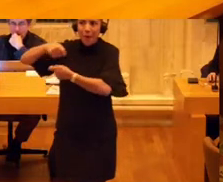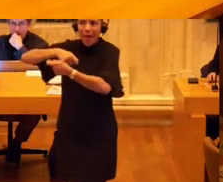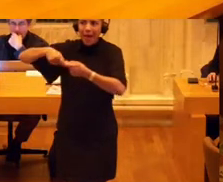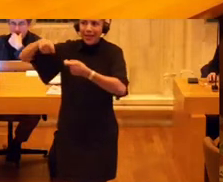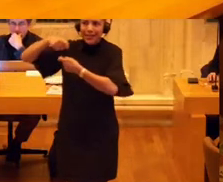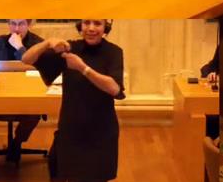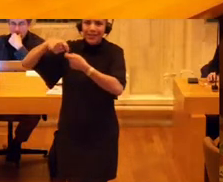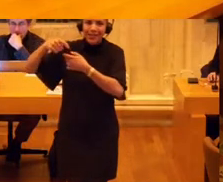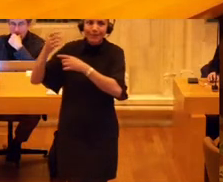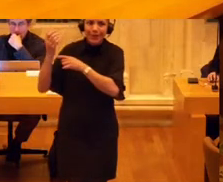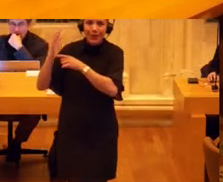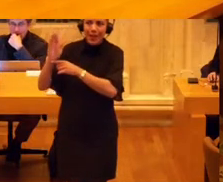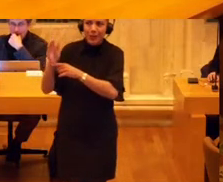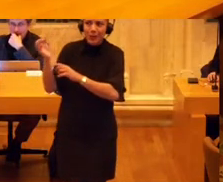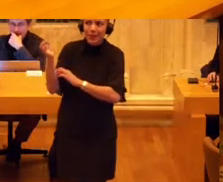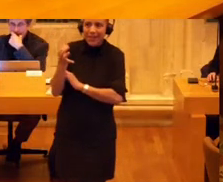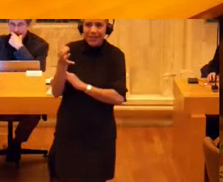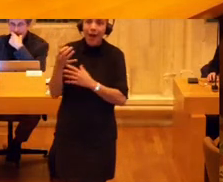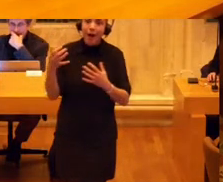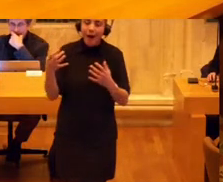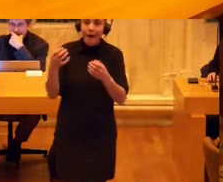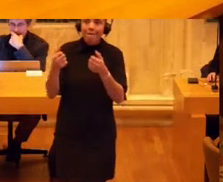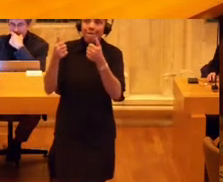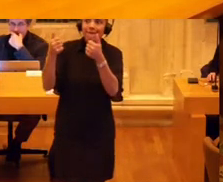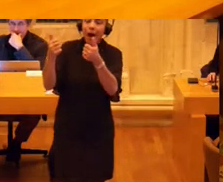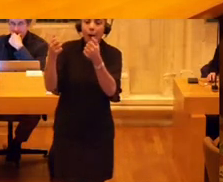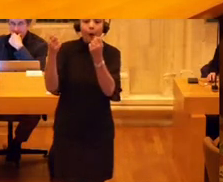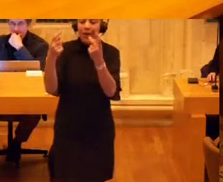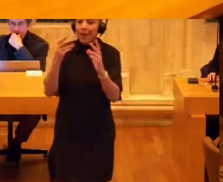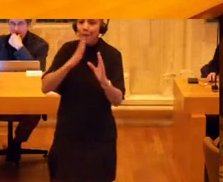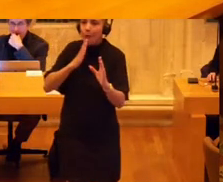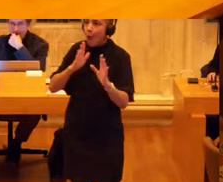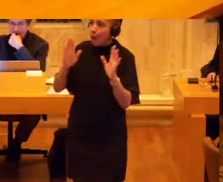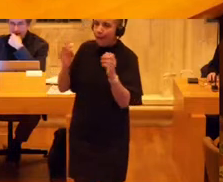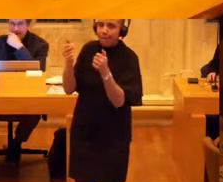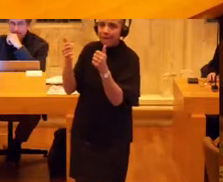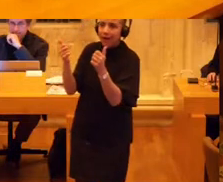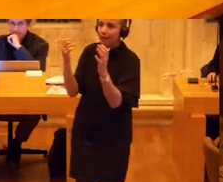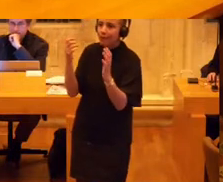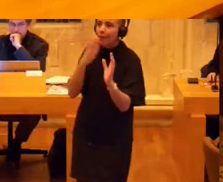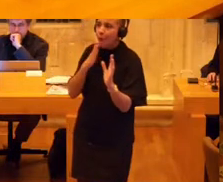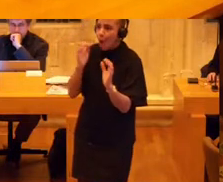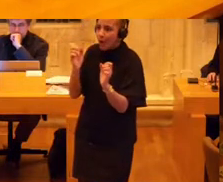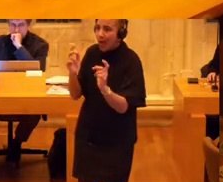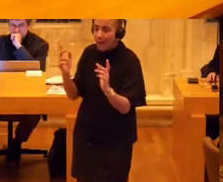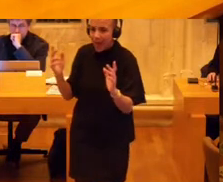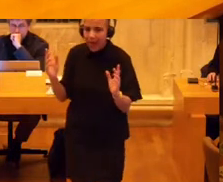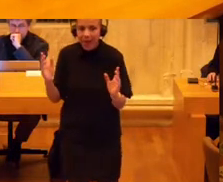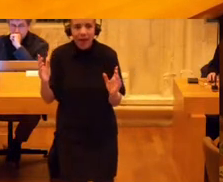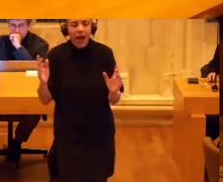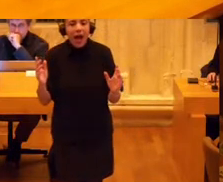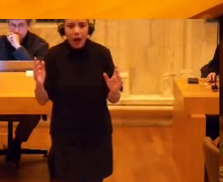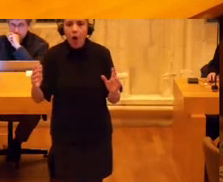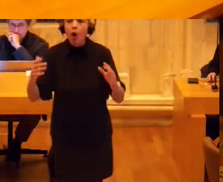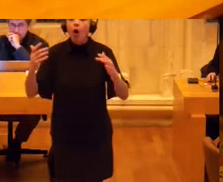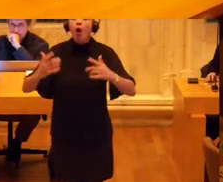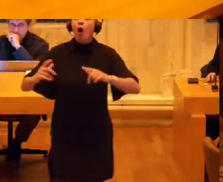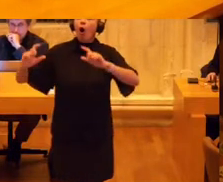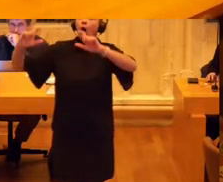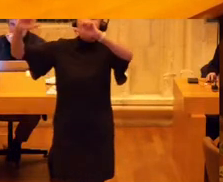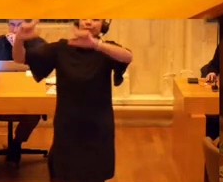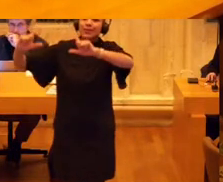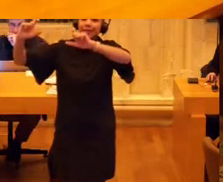on a du turnover, mais ce qui est naturel et souhaitable aussi tant qu'il est maîtrisé. Donc par rapport à l'enjeu des enseignes, que ce soit des anciennes drapeaux, des anciennes façades,